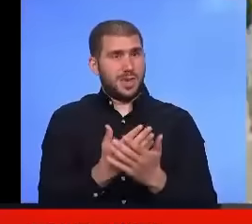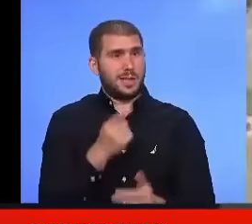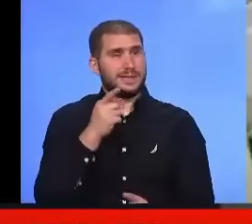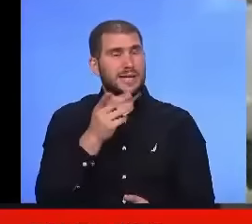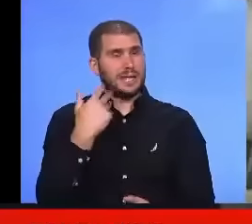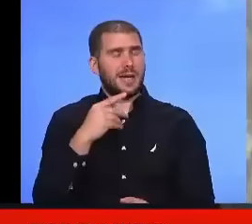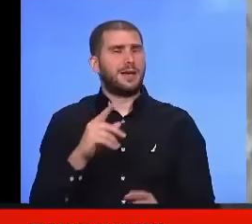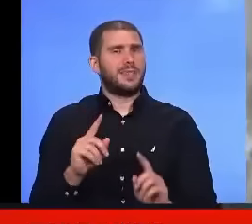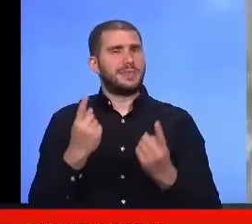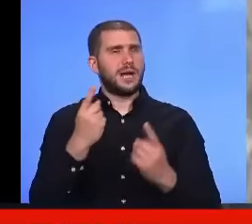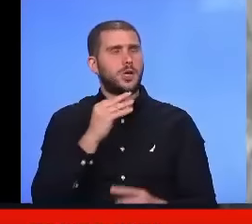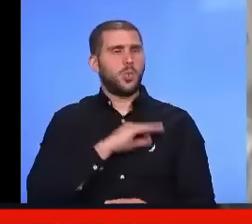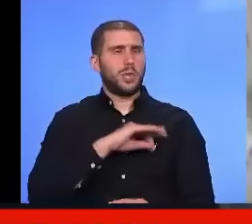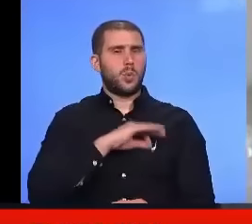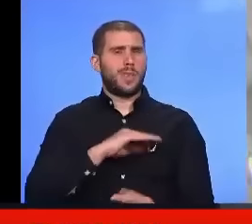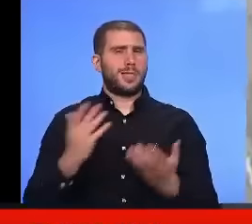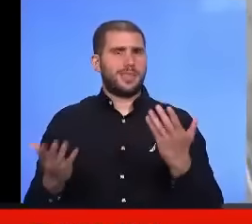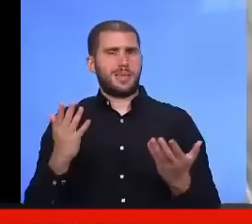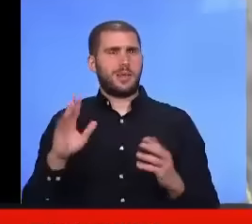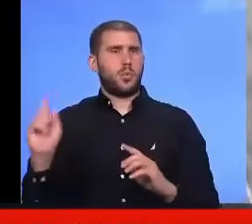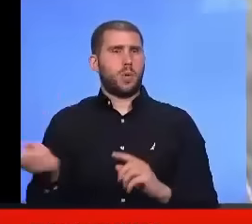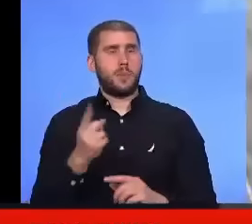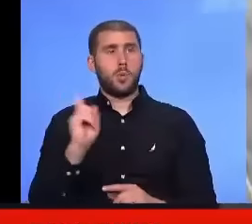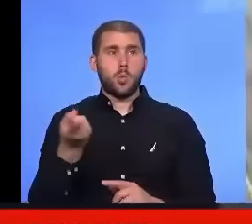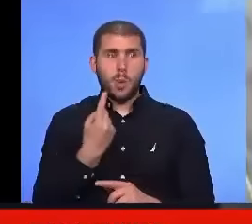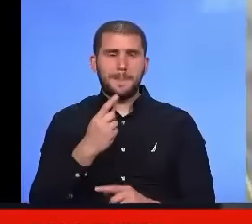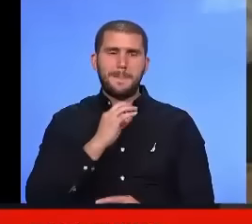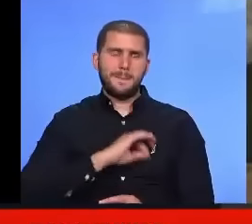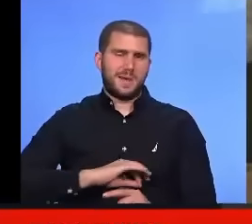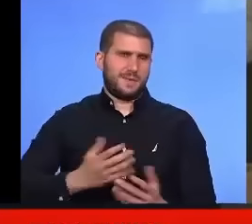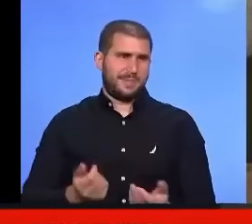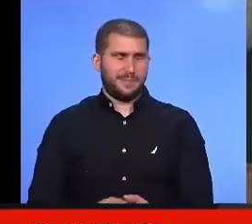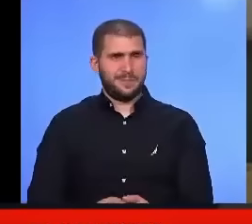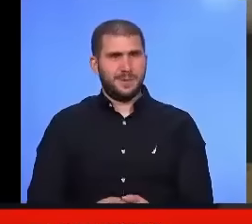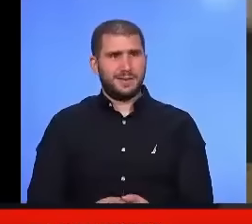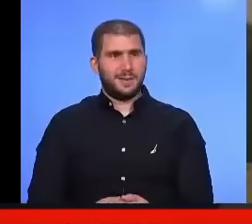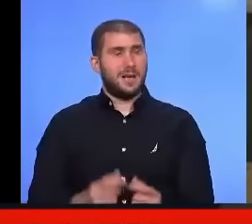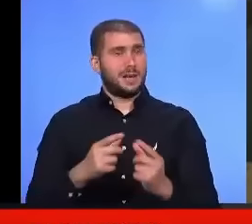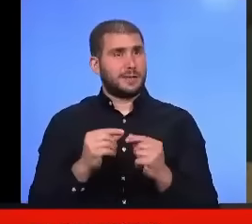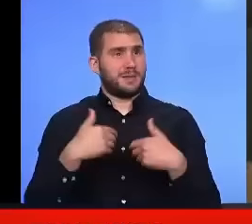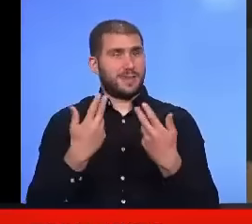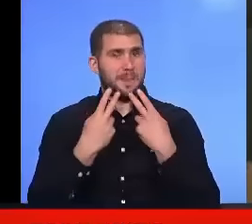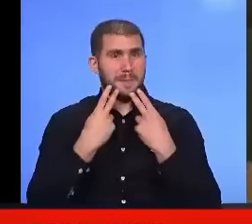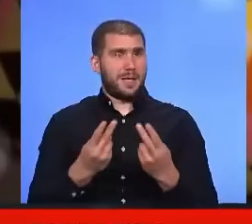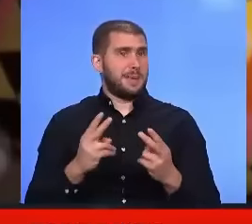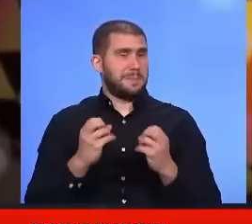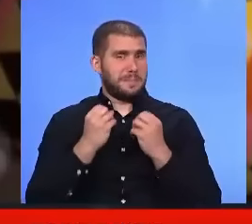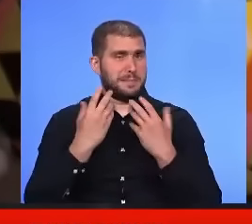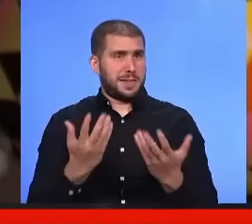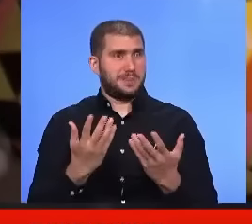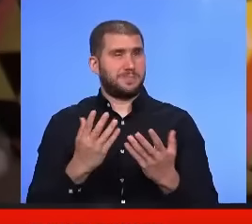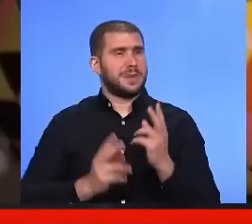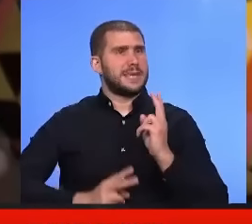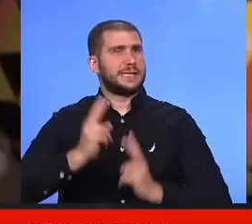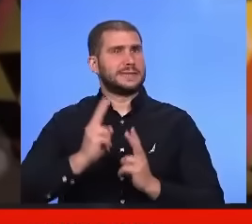היה תרחיש של win-win situation, כולם, אבל כולם, מרוויחים מזה. עזה נתנה תשובה מדהימה